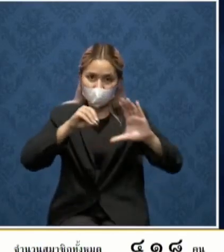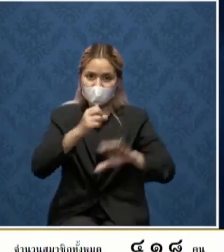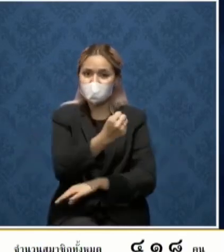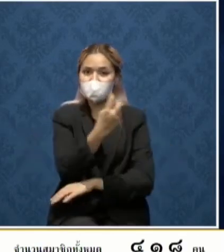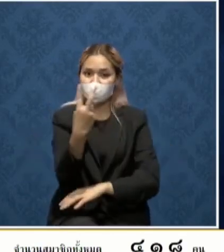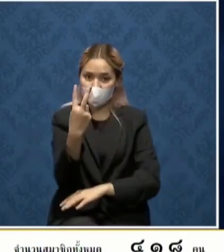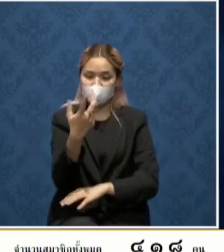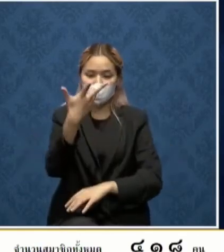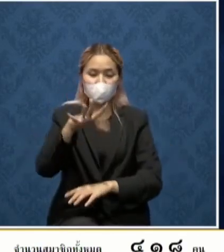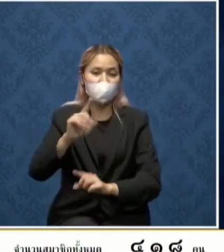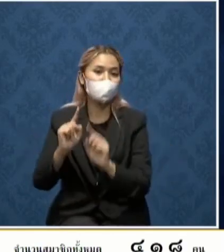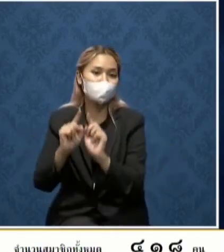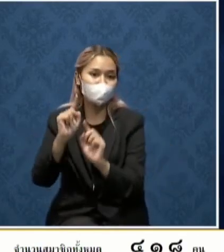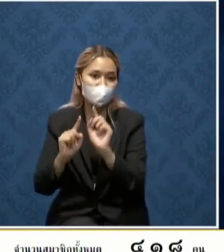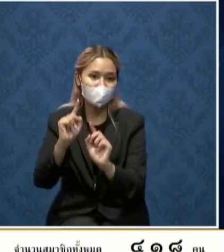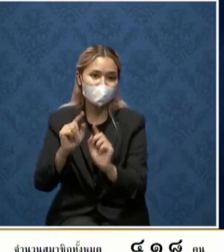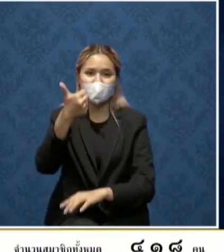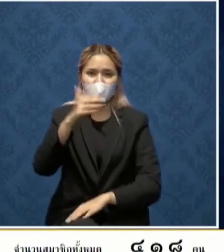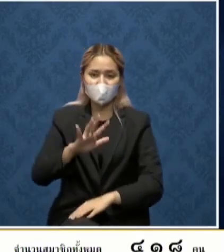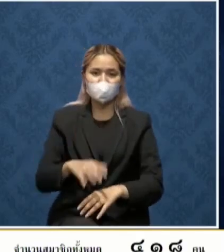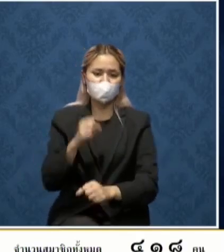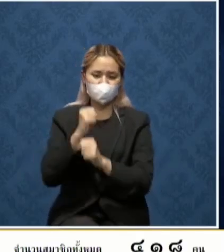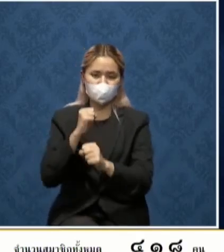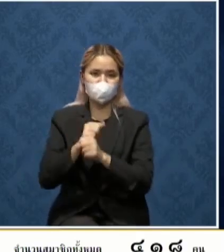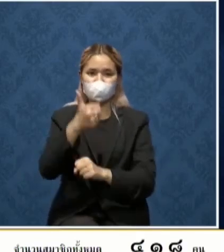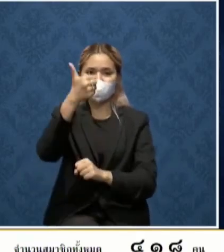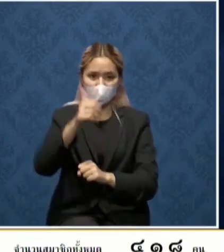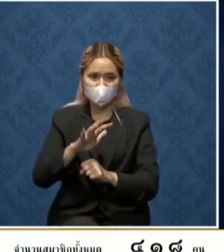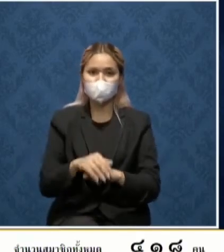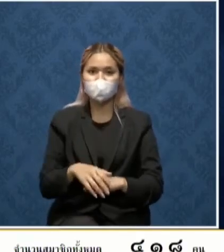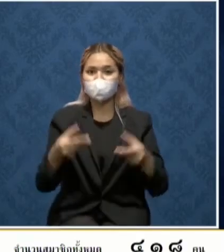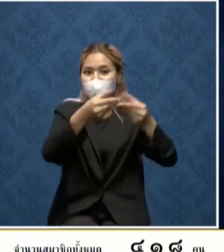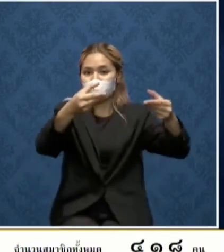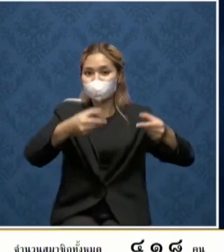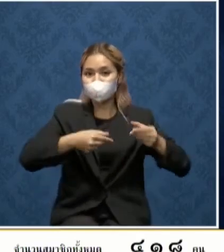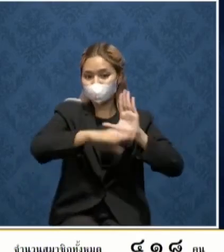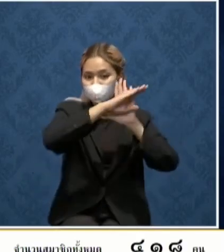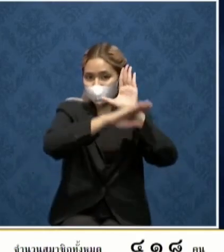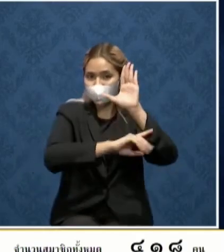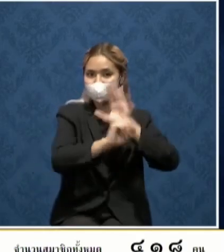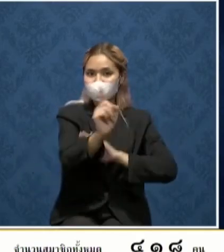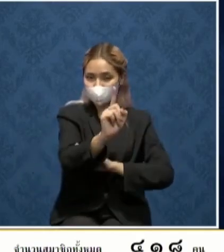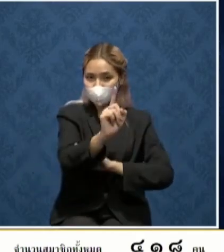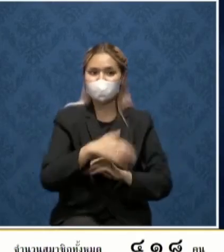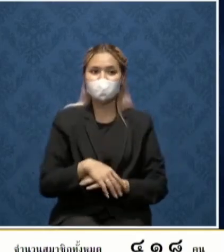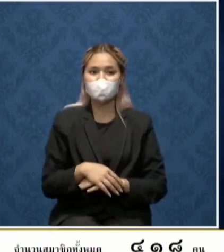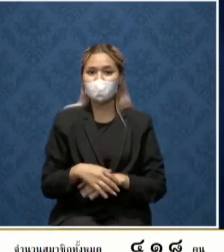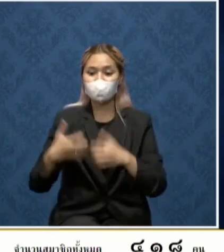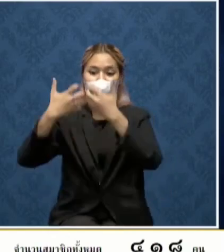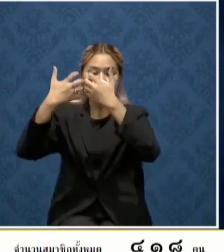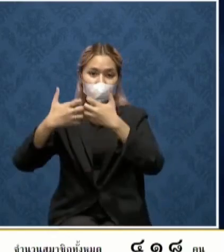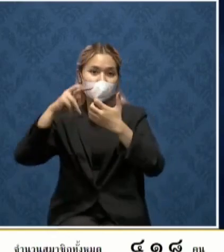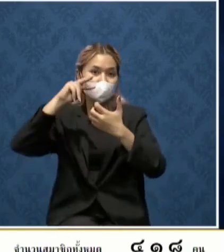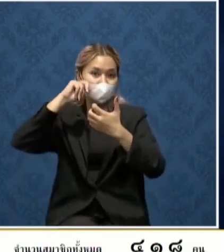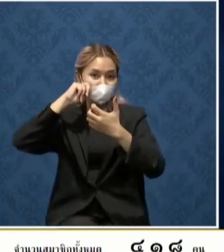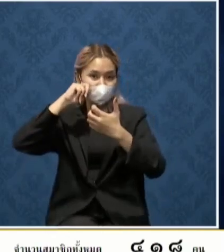มารถวัดใช้ไม่ได้บ้าง ไม่ได้ตดตงบ้างโดยในรายงานเขียไ้แบบนี้ครทานประทานมอเตอรน้ำจอใช